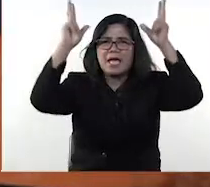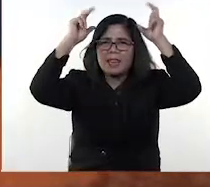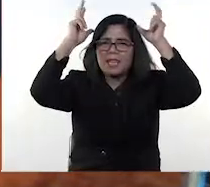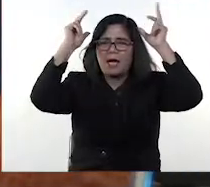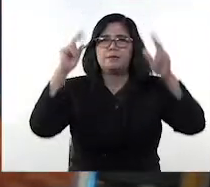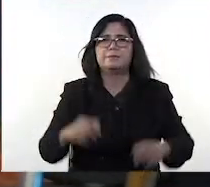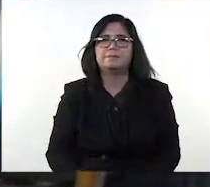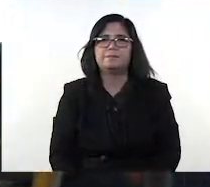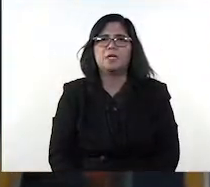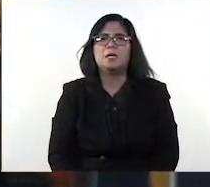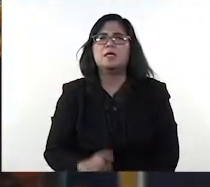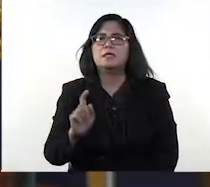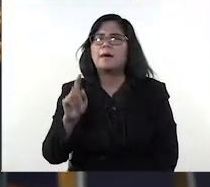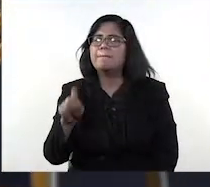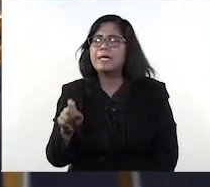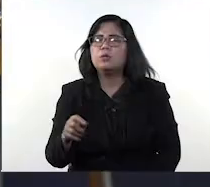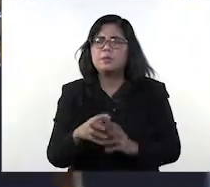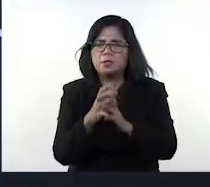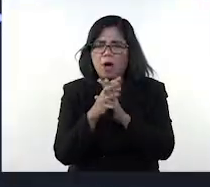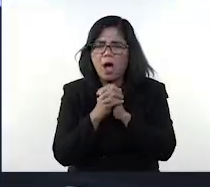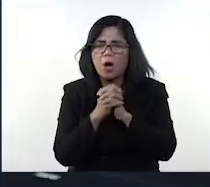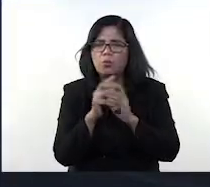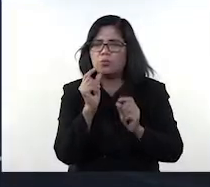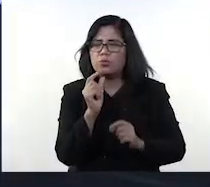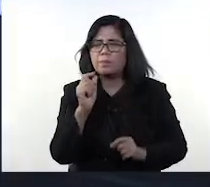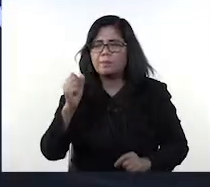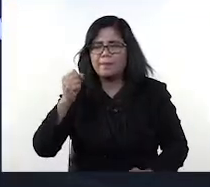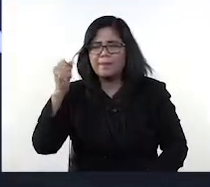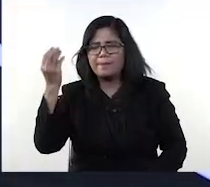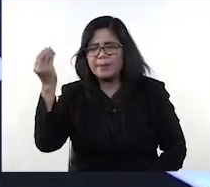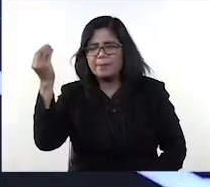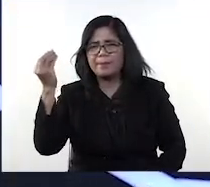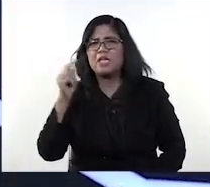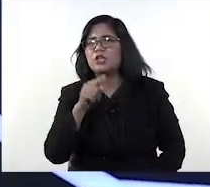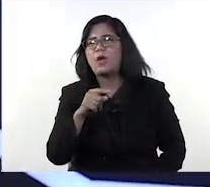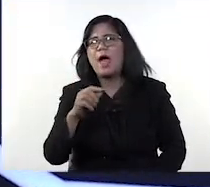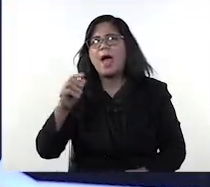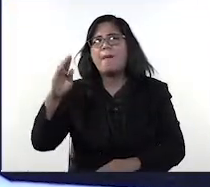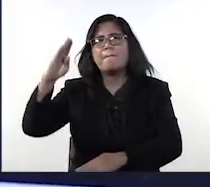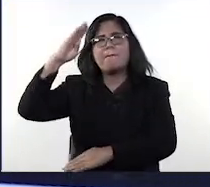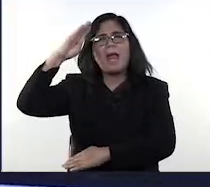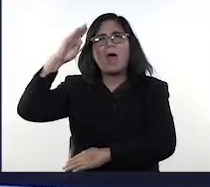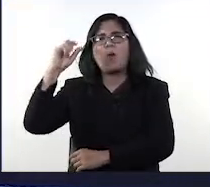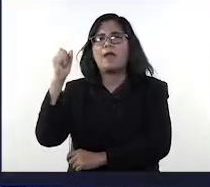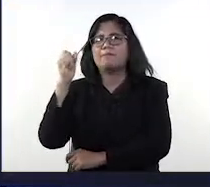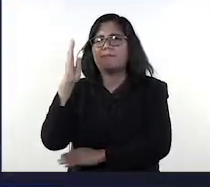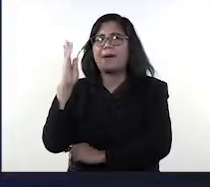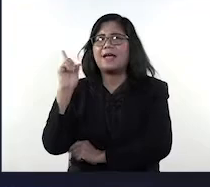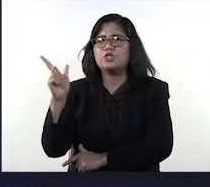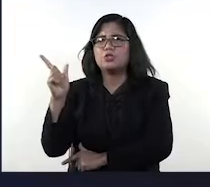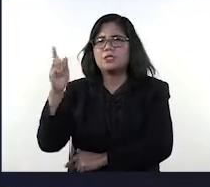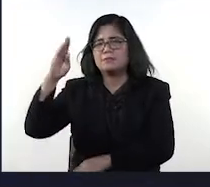buat pemimpin-pemimpin kita Nah itulah pahlawan Hai gila prajurit deh